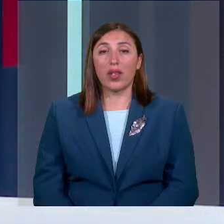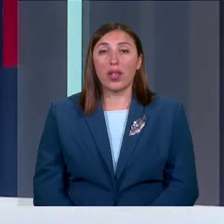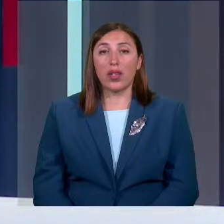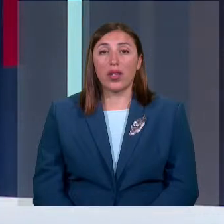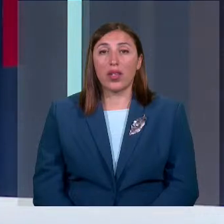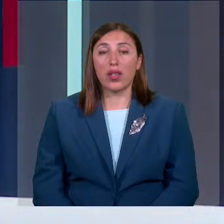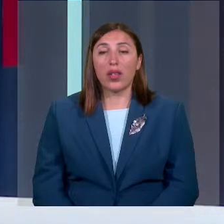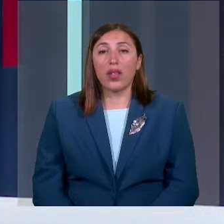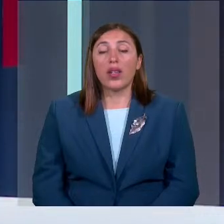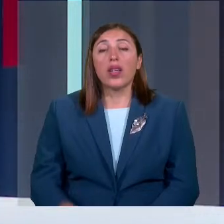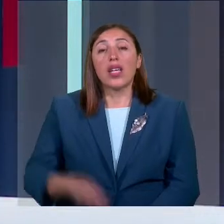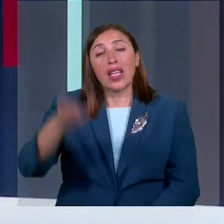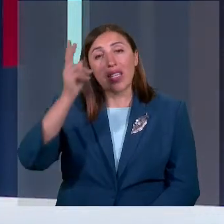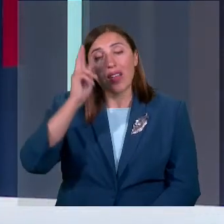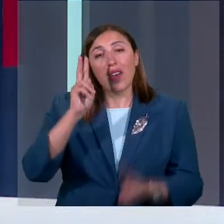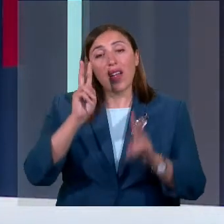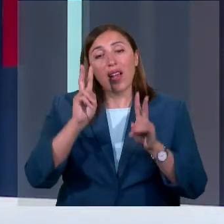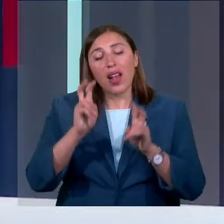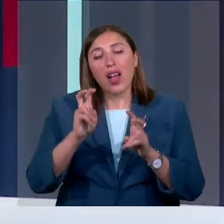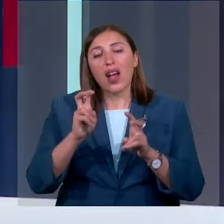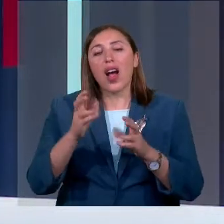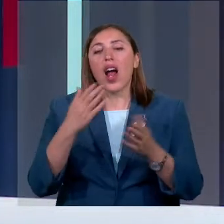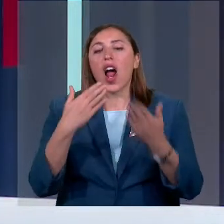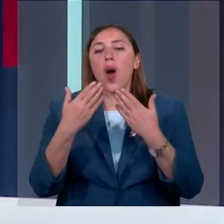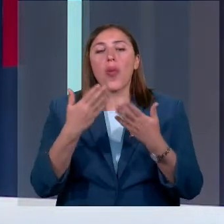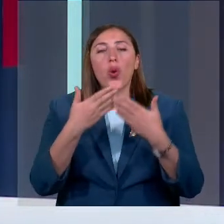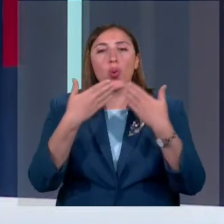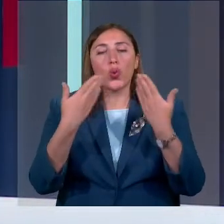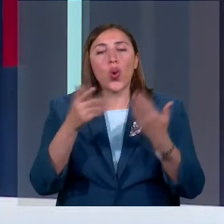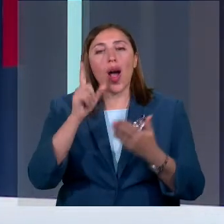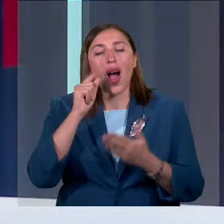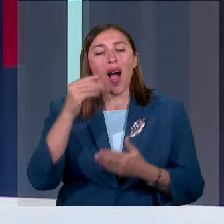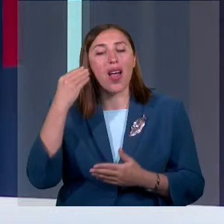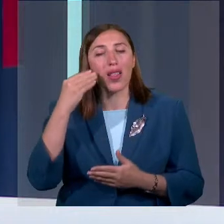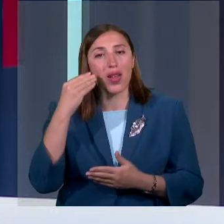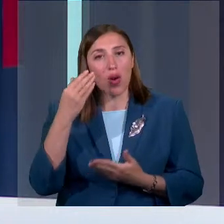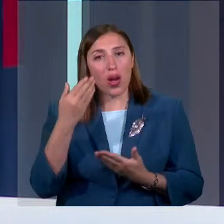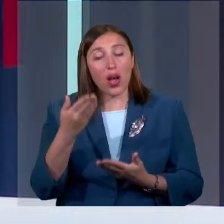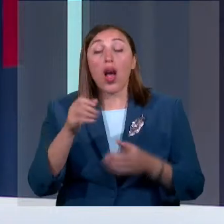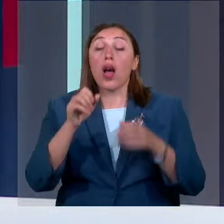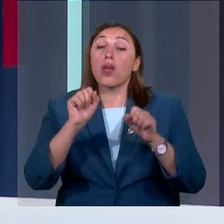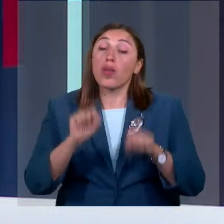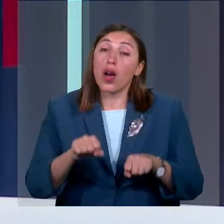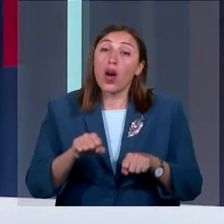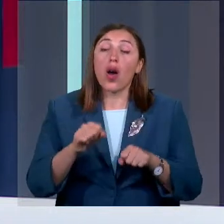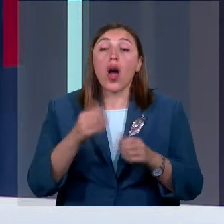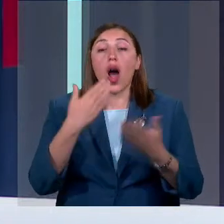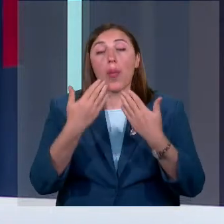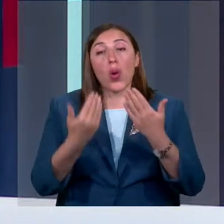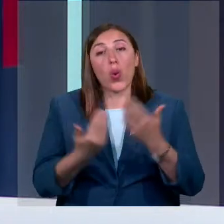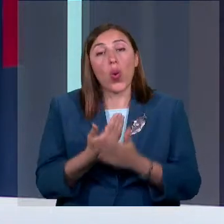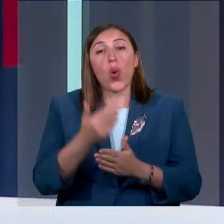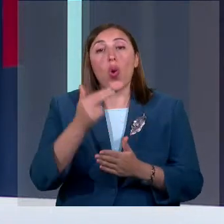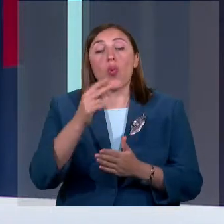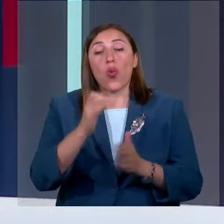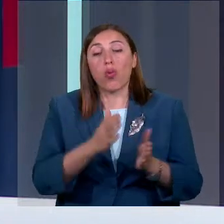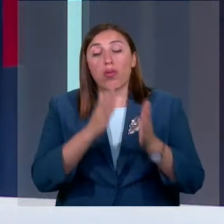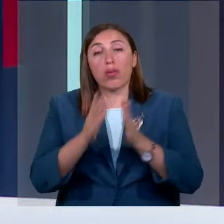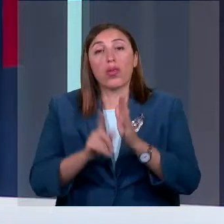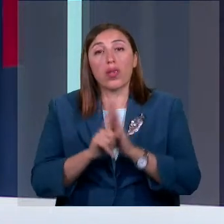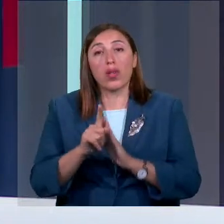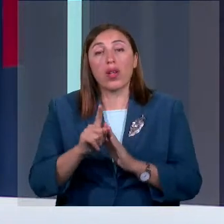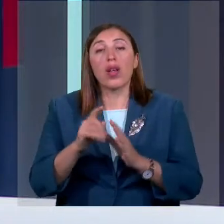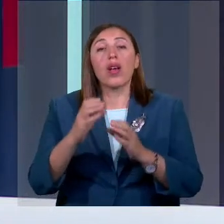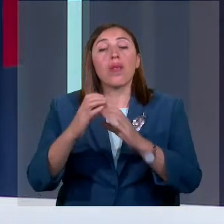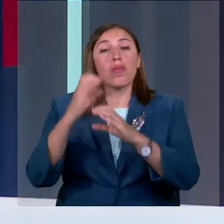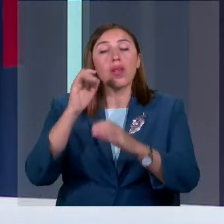Միմյանց հետ դիվանագիտական հարաբերություններ չունեցող Հայաստանի և Թուրքիայի միջև կարող է հարաբերությունների նոր փուլ սկսվել՝ Բեռների